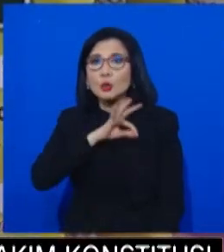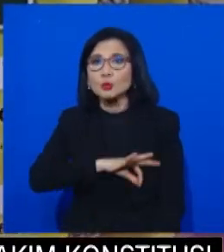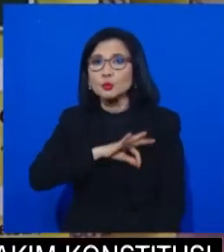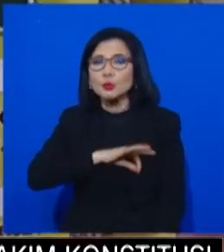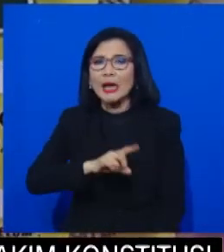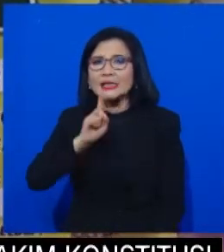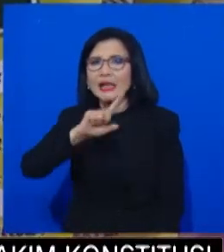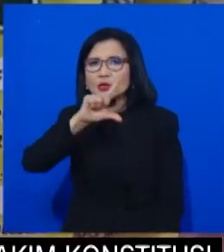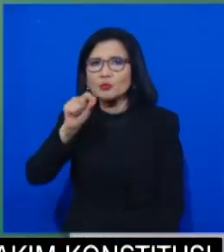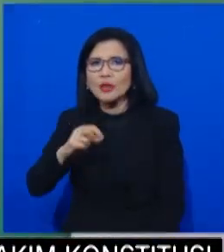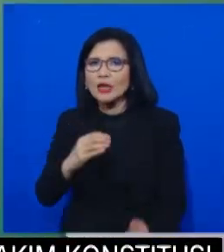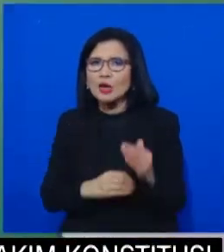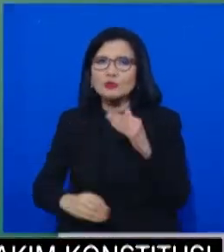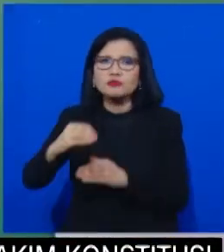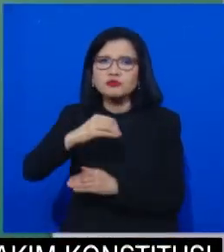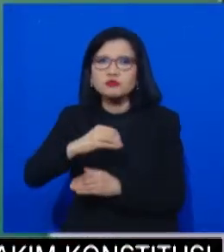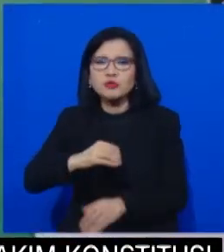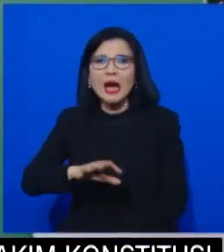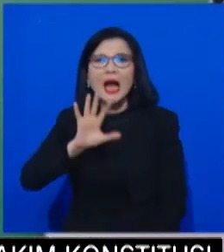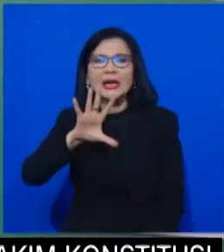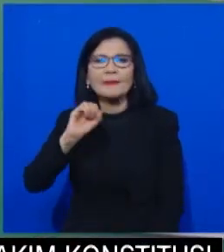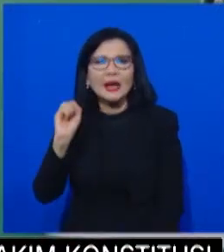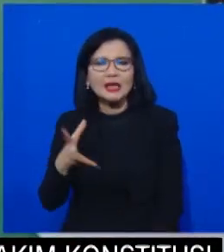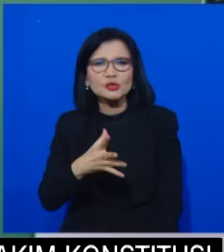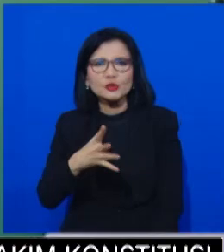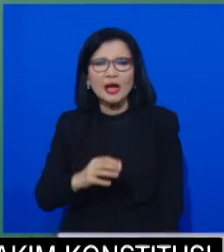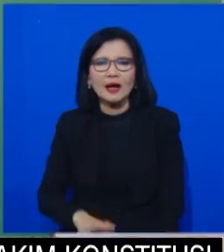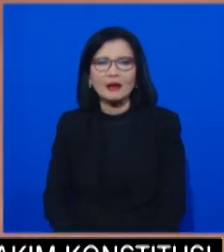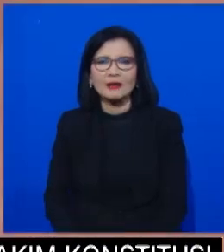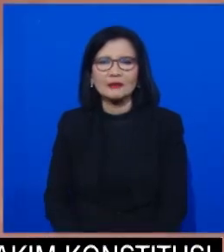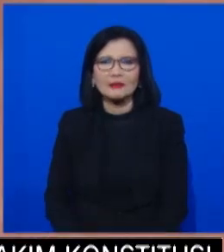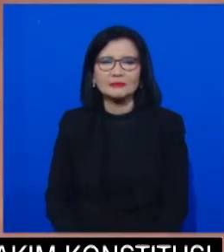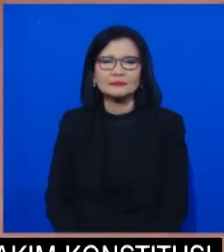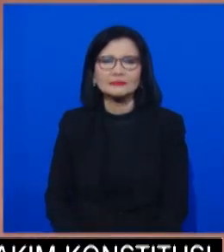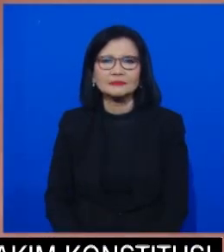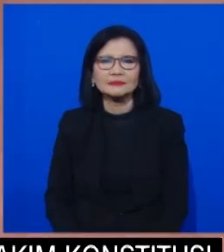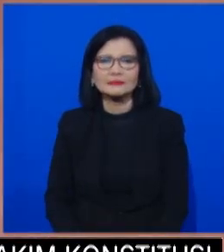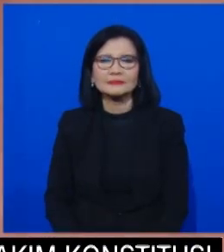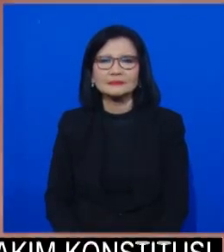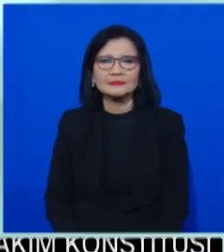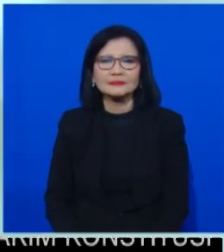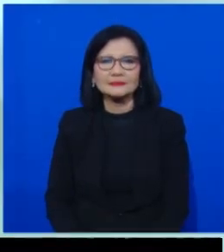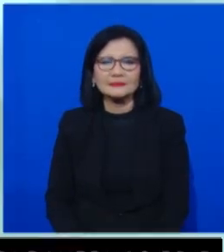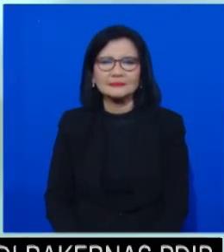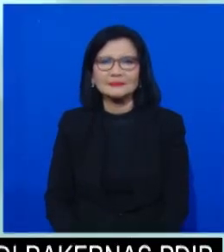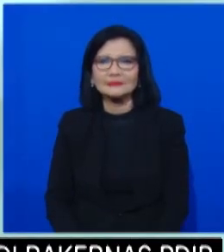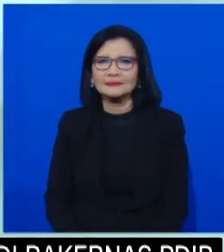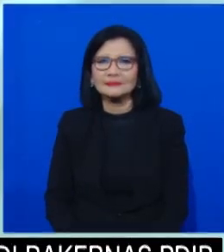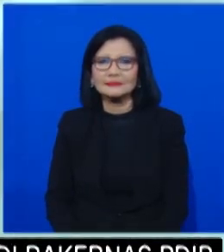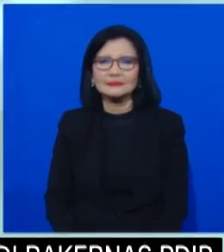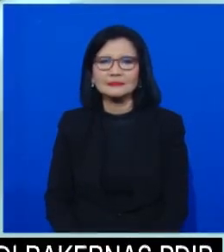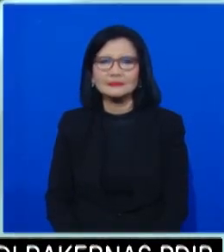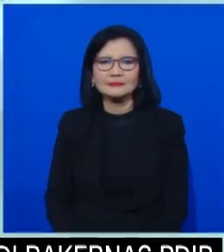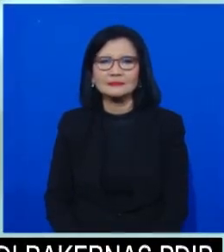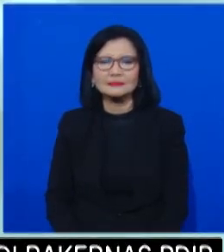sebulan bisa meningkat hingga 5 juta rupiah pada musim haji. Tim Liputan, CNN Indonesia.